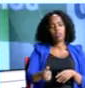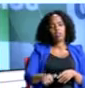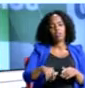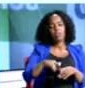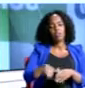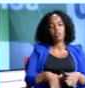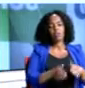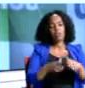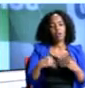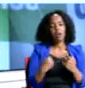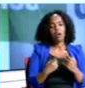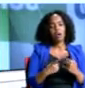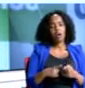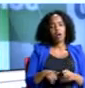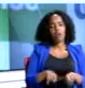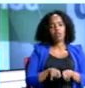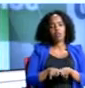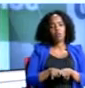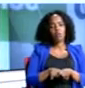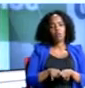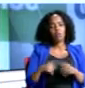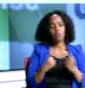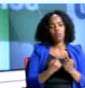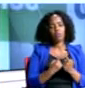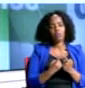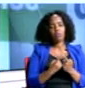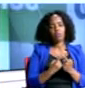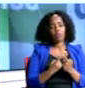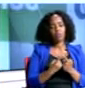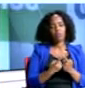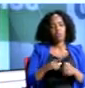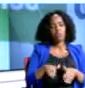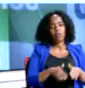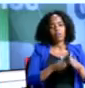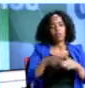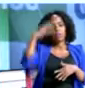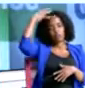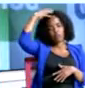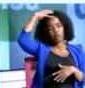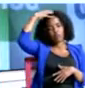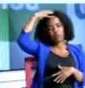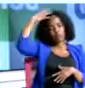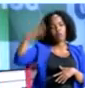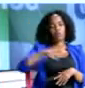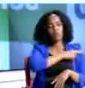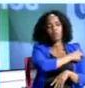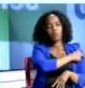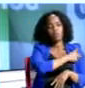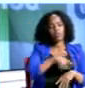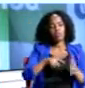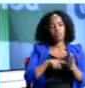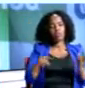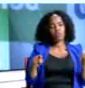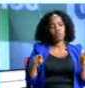kara hariron itu am umma majurujra communication jatuda kara senati mutmas ogesu tu fayas besi